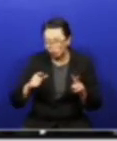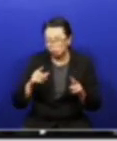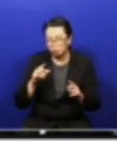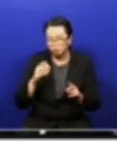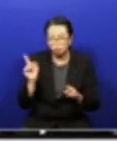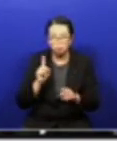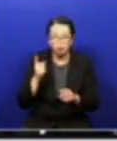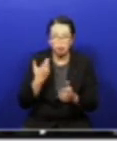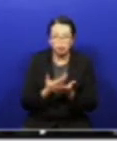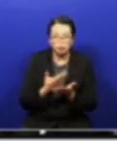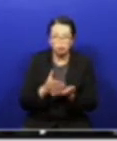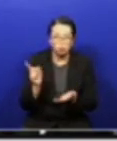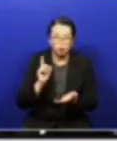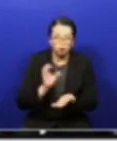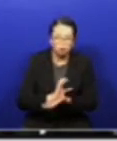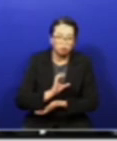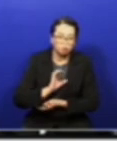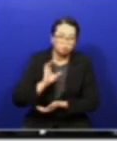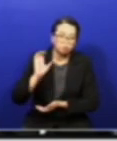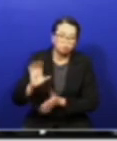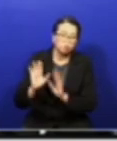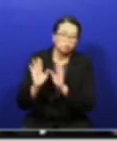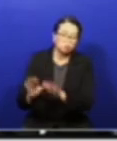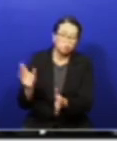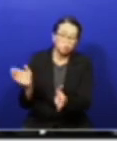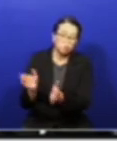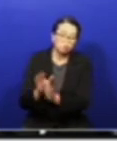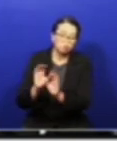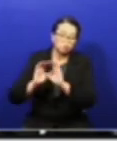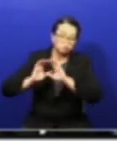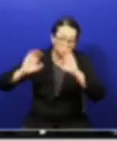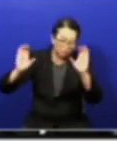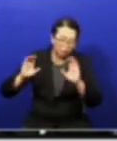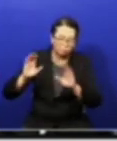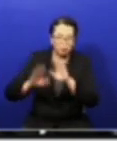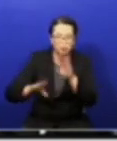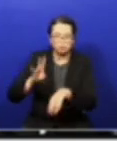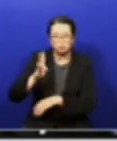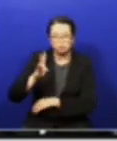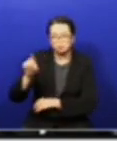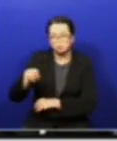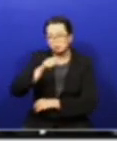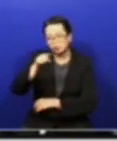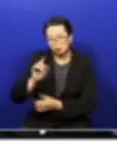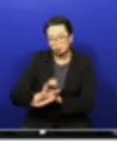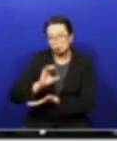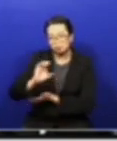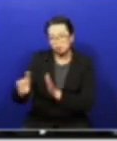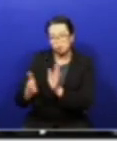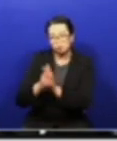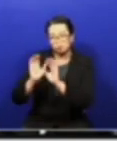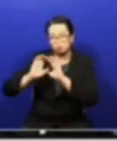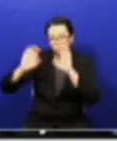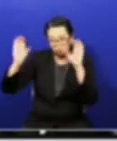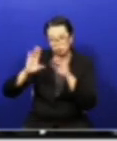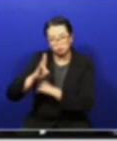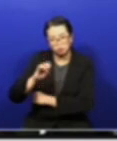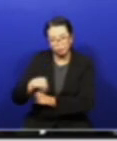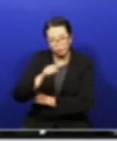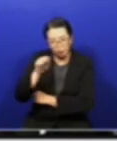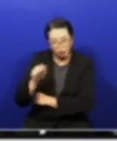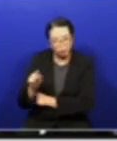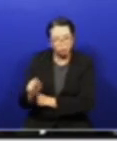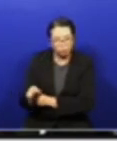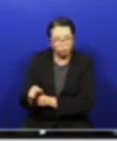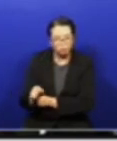ลเนี่ย 1.5 หรือ60กว่าเปอร์เซ็นต์เกือบ 70% ทรัพย์สินเหล่านั้นไปอยู่กับรัฐบาลเกือบ